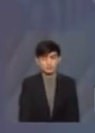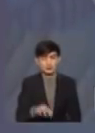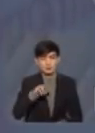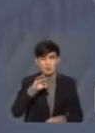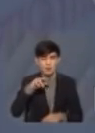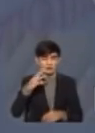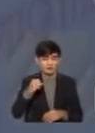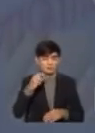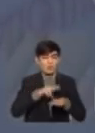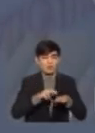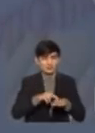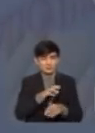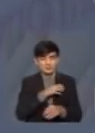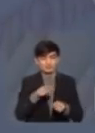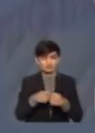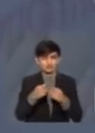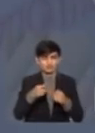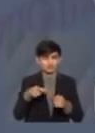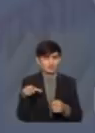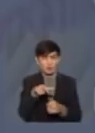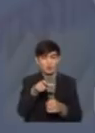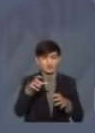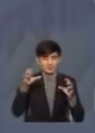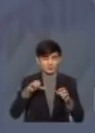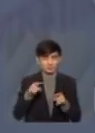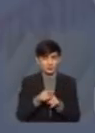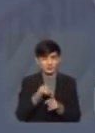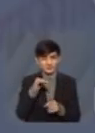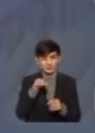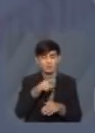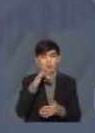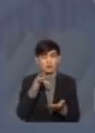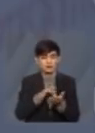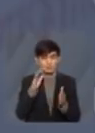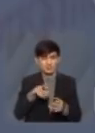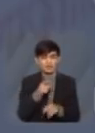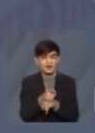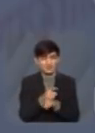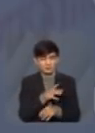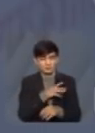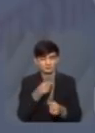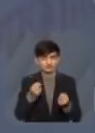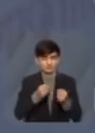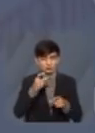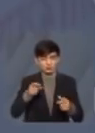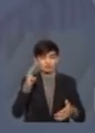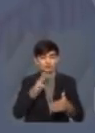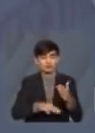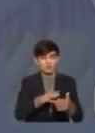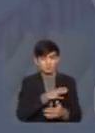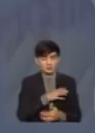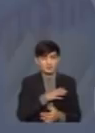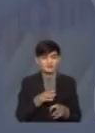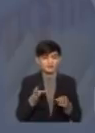Польша полициясы жол ережесін бұзды деп қала ішінде кеңестік кезеңнің танкілерін тасымалдаған жүргізушілерге айыппұл салды.